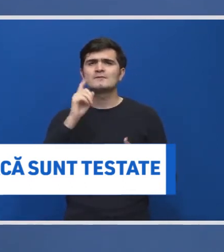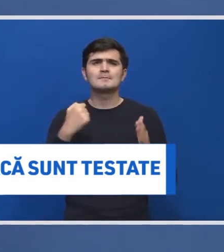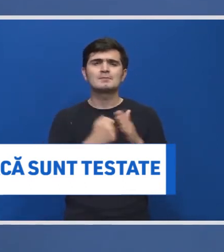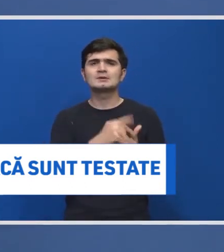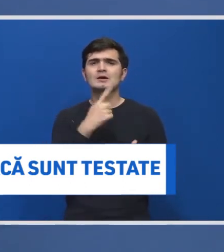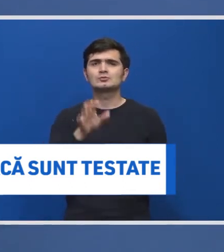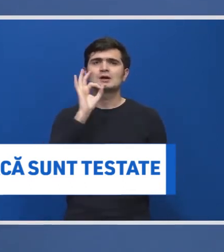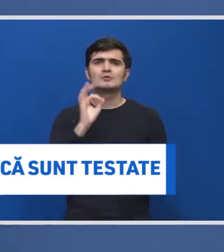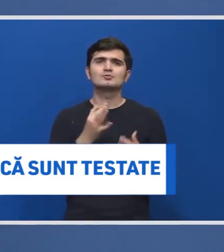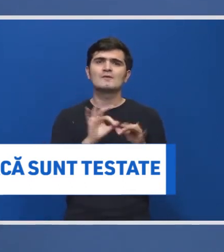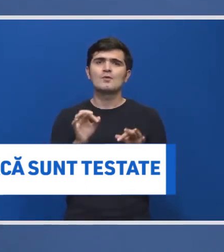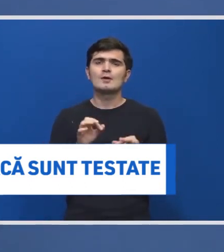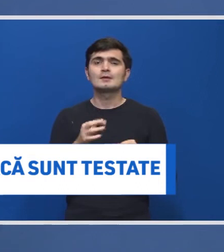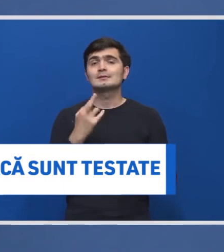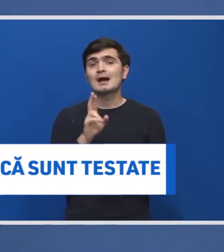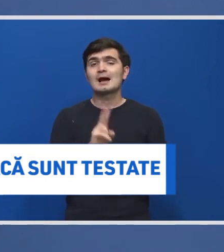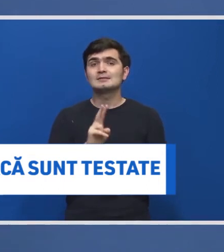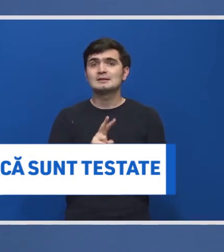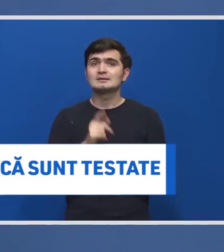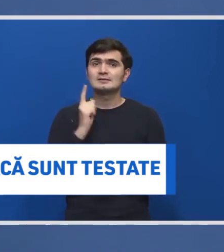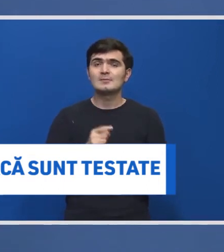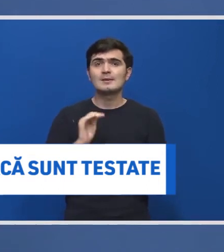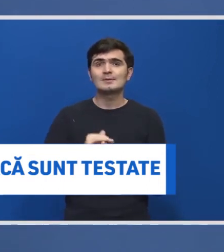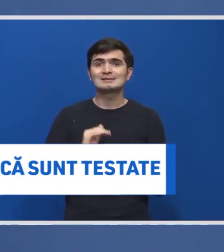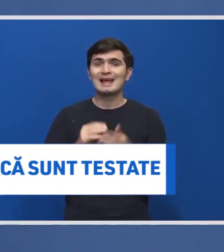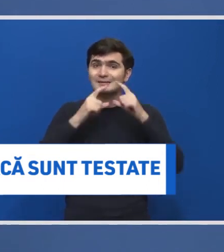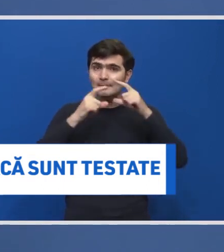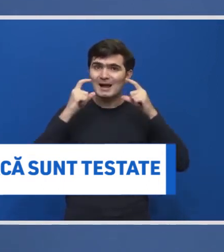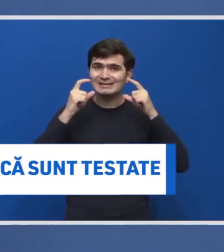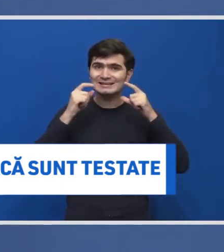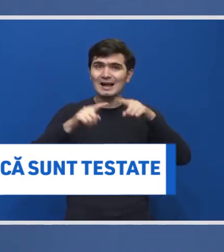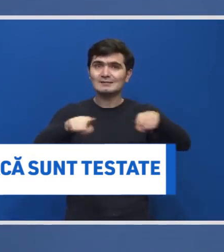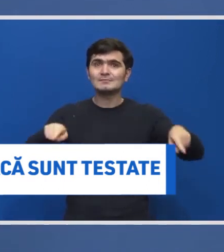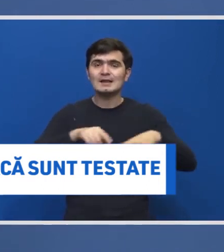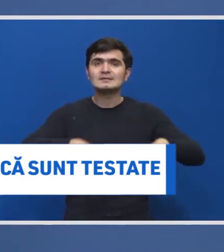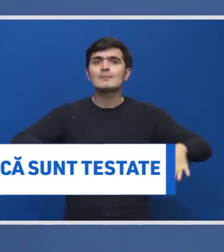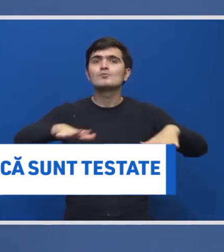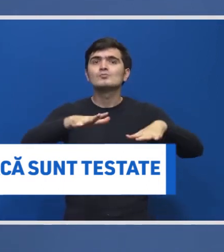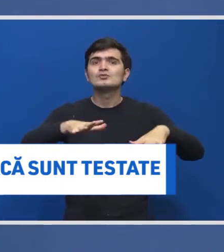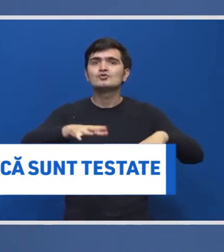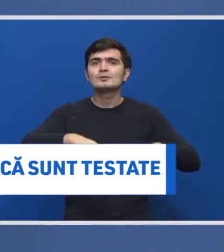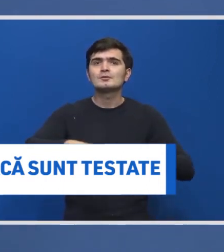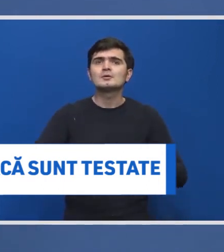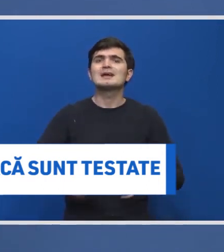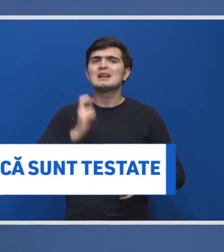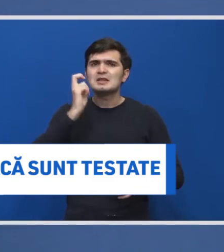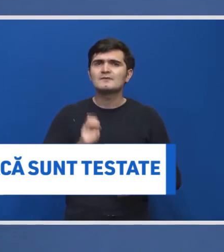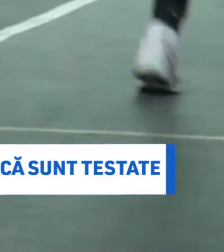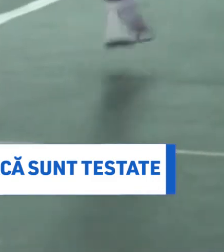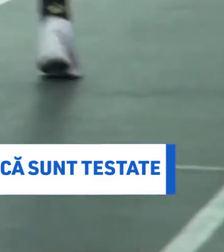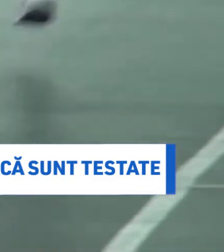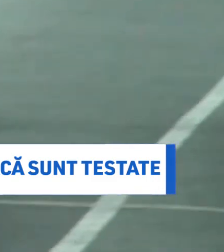la 100%, dar atenție, se păstrează mască în spațiile publice din zonele respective, lifturi,